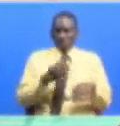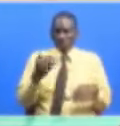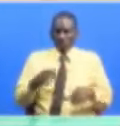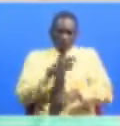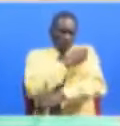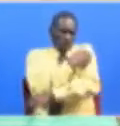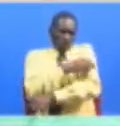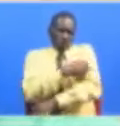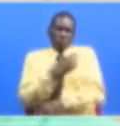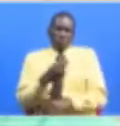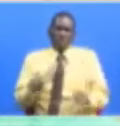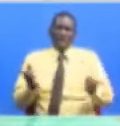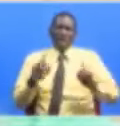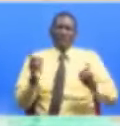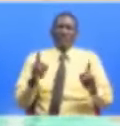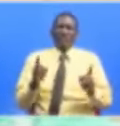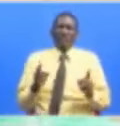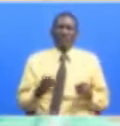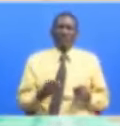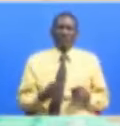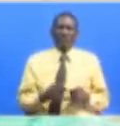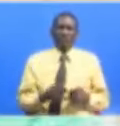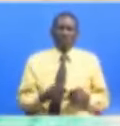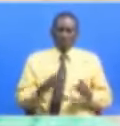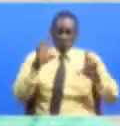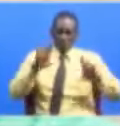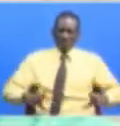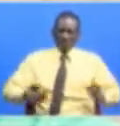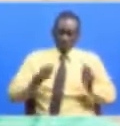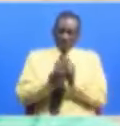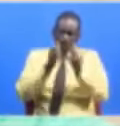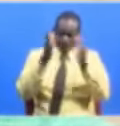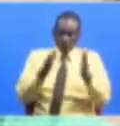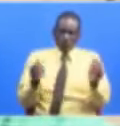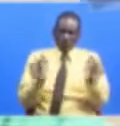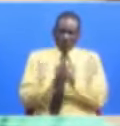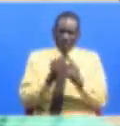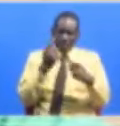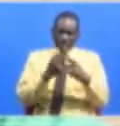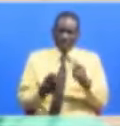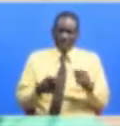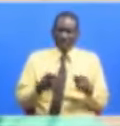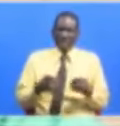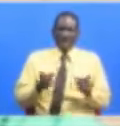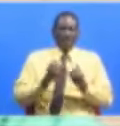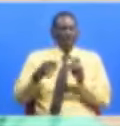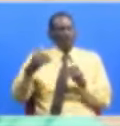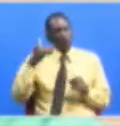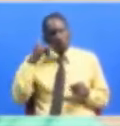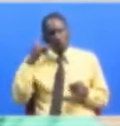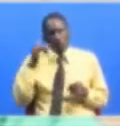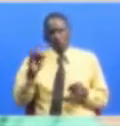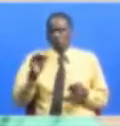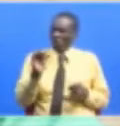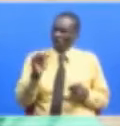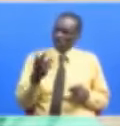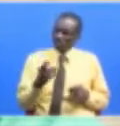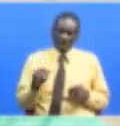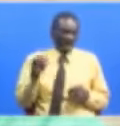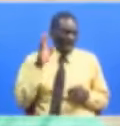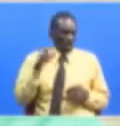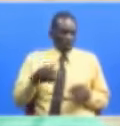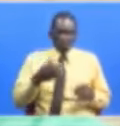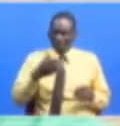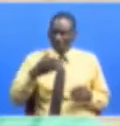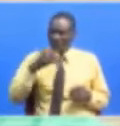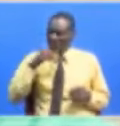mtoto alikuwa hospitali, hajai hata mtu umekaa naye over 10 years haja hata hakuwahi piga simu aulize nimesikia